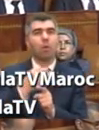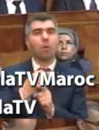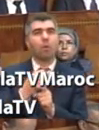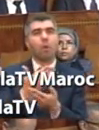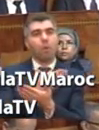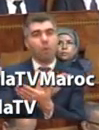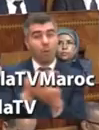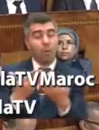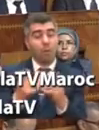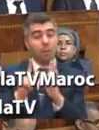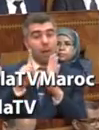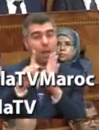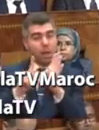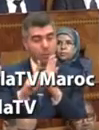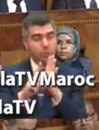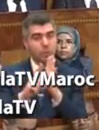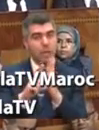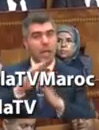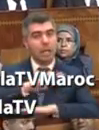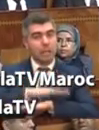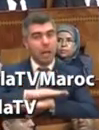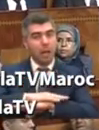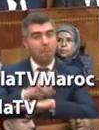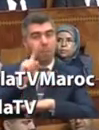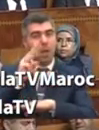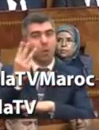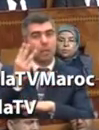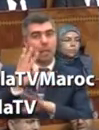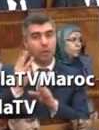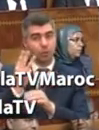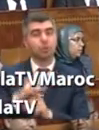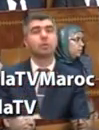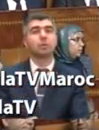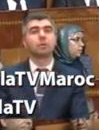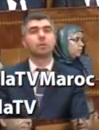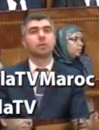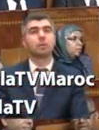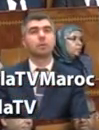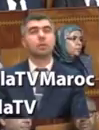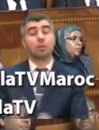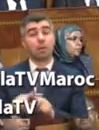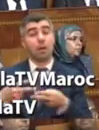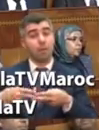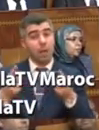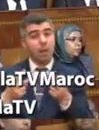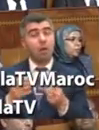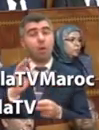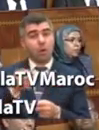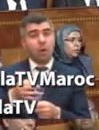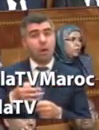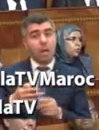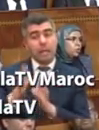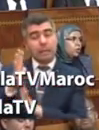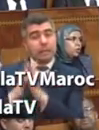إلى تطبق هذا القانون ديال 113-13 في الوضعية ديال الترحال الرعاوي. كنطلقوا من واحد الزمن ديال الفراغ